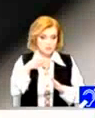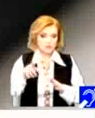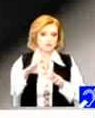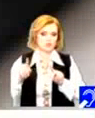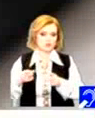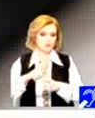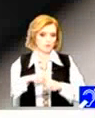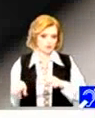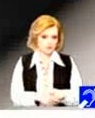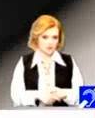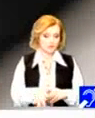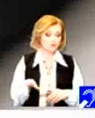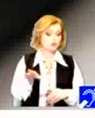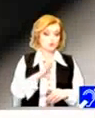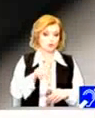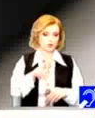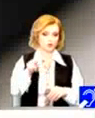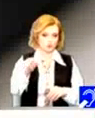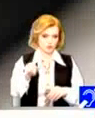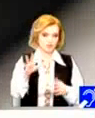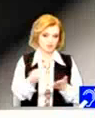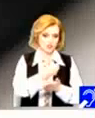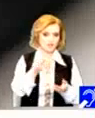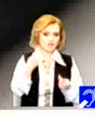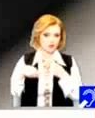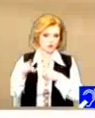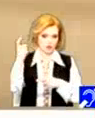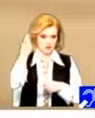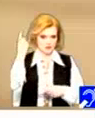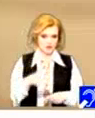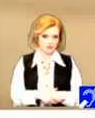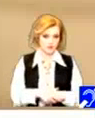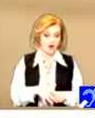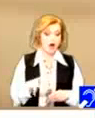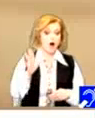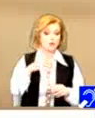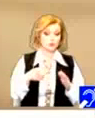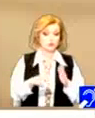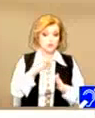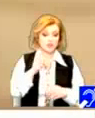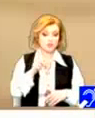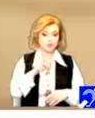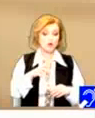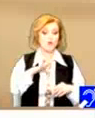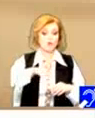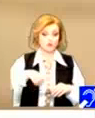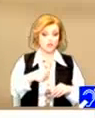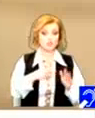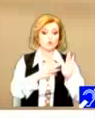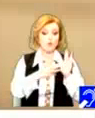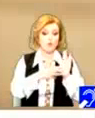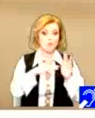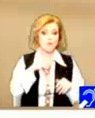zile. Bunurile sustrase urmează să fie returnate victimei. Poliția a stabilit însă că cei doi ar fi furat pe 8 martie și un automobil